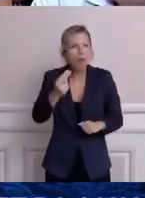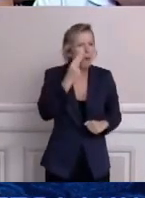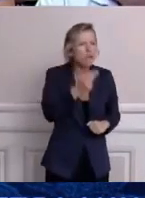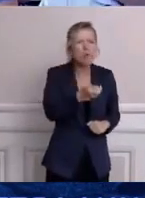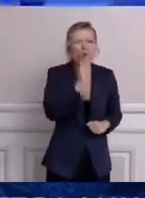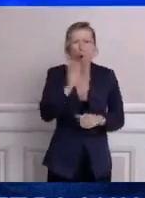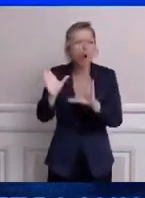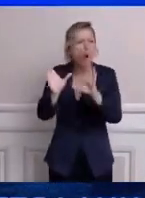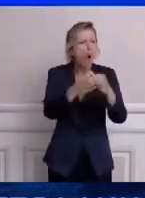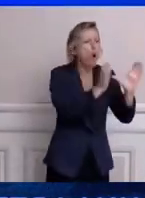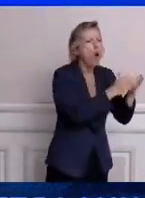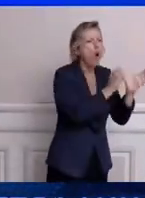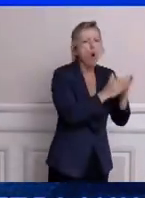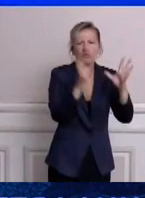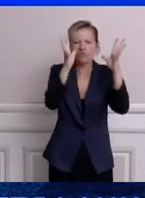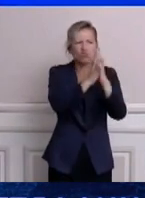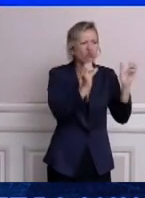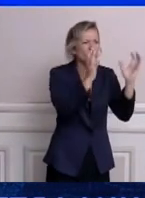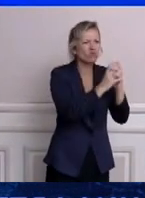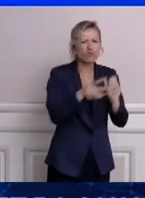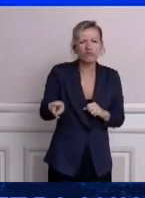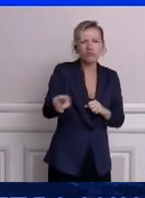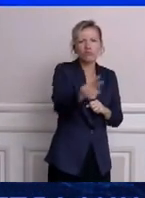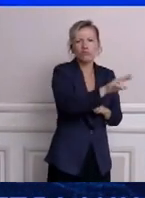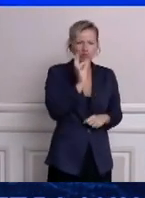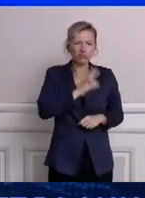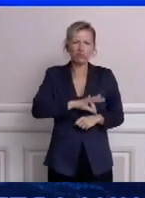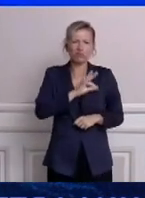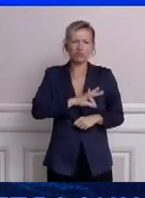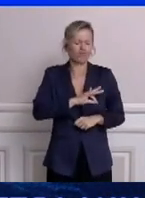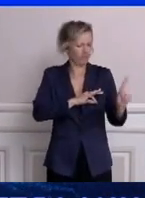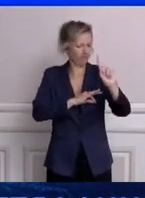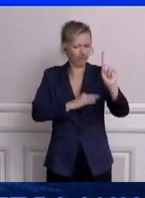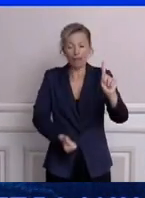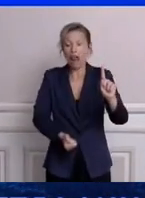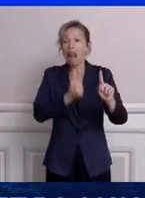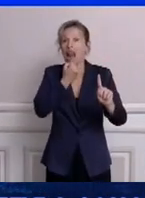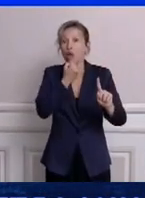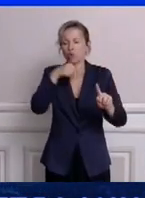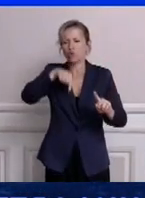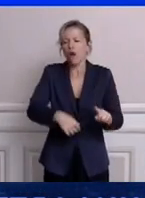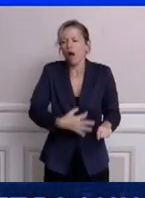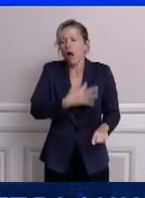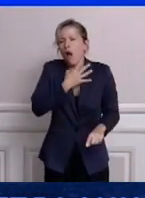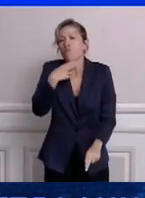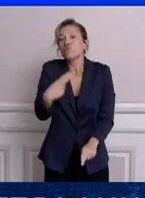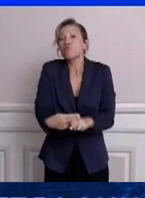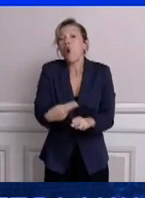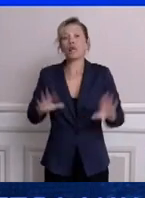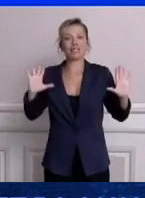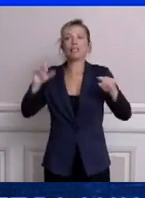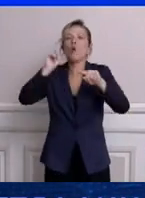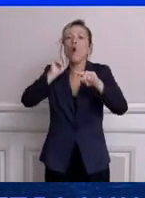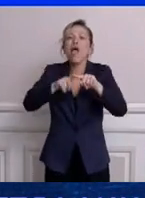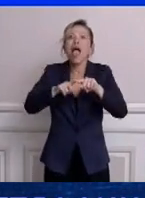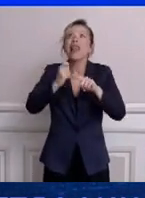συναλλαγών και προσωπικών παιχνιδιών. Και έτσι χάνονται ευκαιρίες σε μια χρονική στιγμή που η πατρίδα μας προοδεύει με